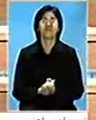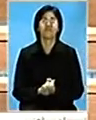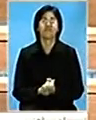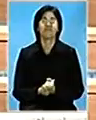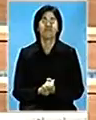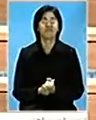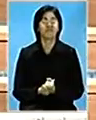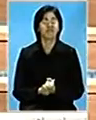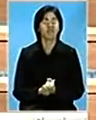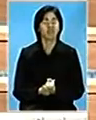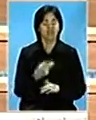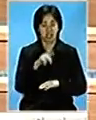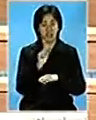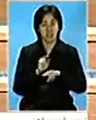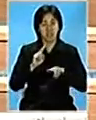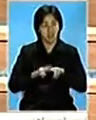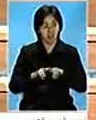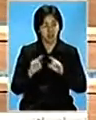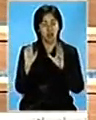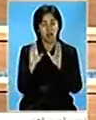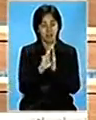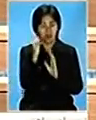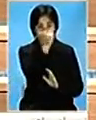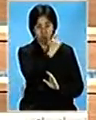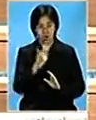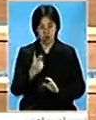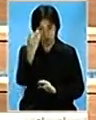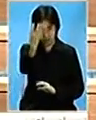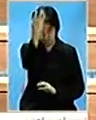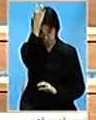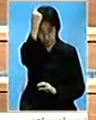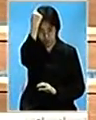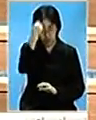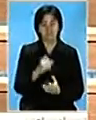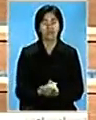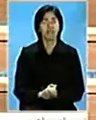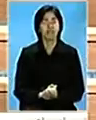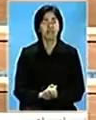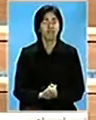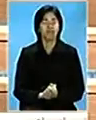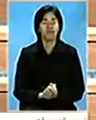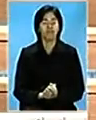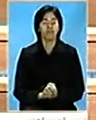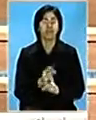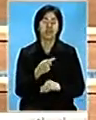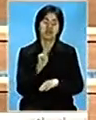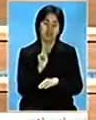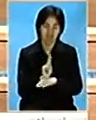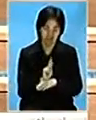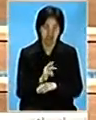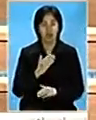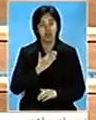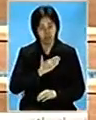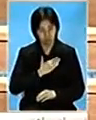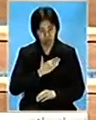พระบรมสาธิตลักษณ์ของพระบาทสมเด็จพระเจ้าอยู่หัวท่านประธานครับทั้งท่านประธานและกับผมทุก